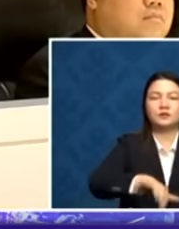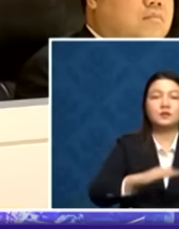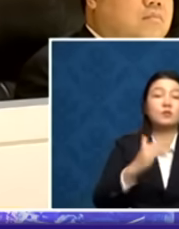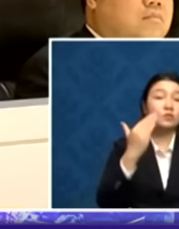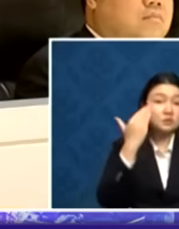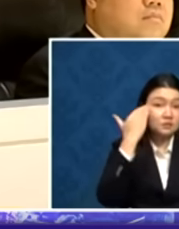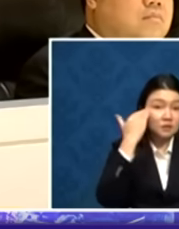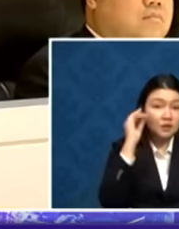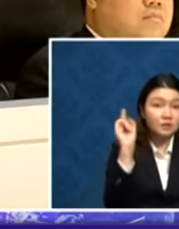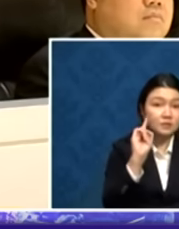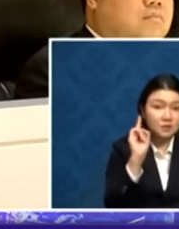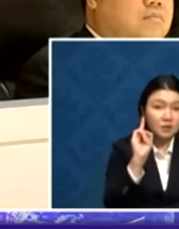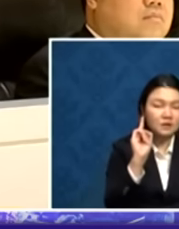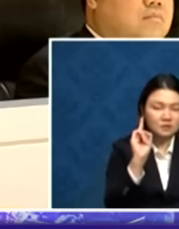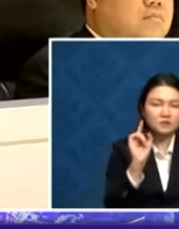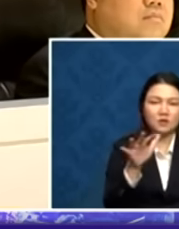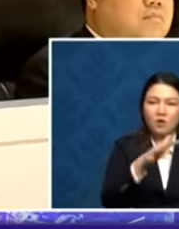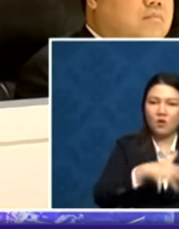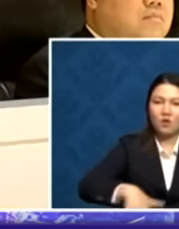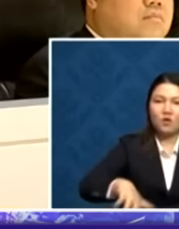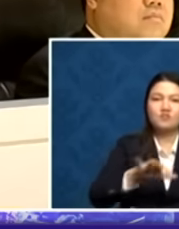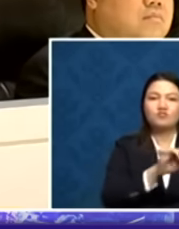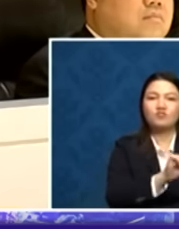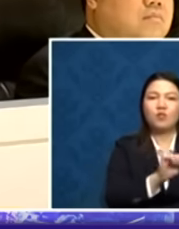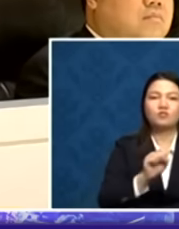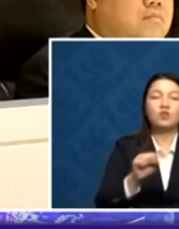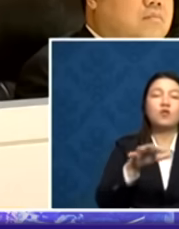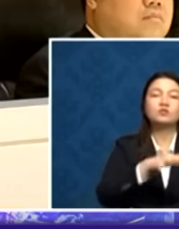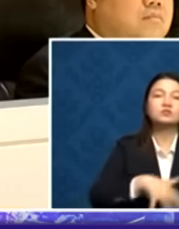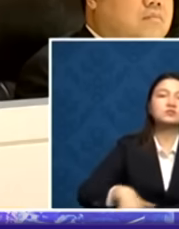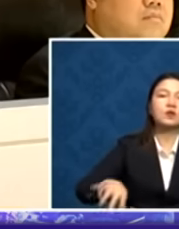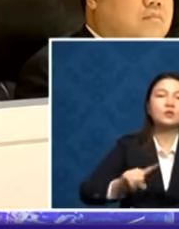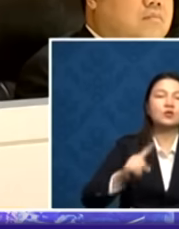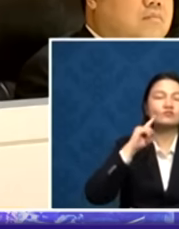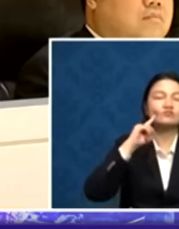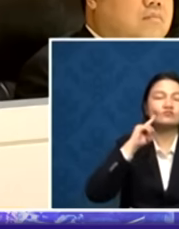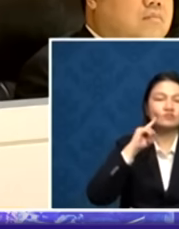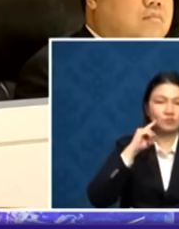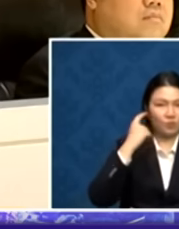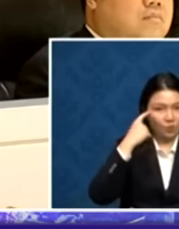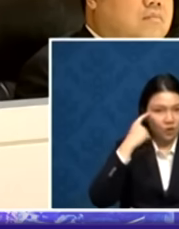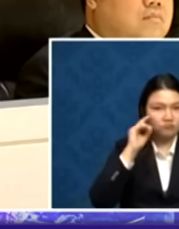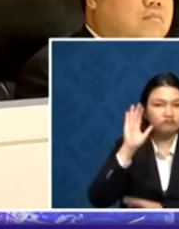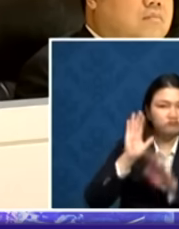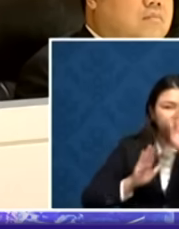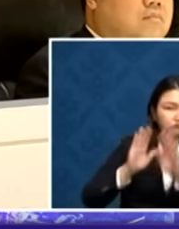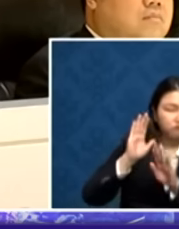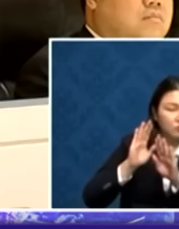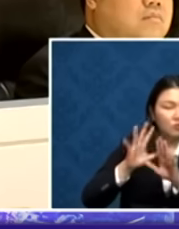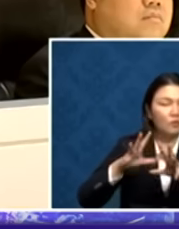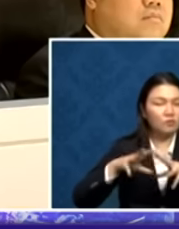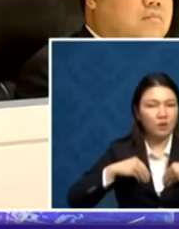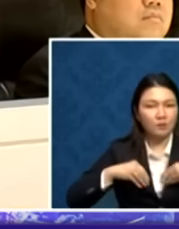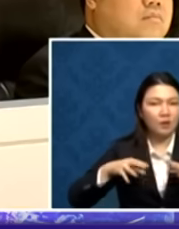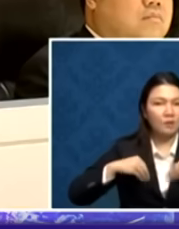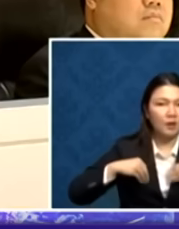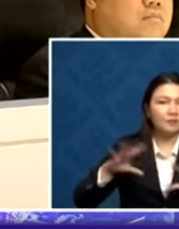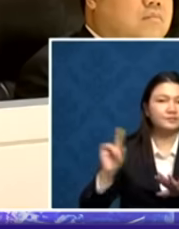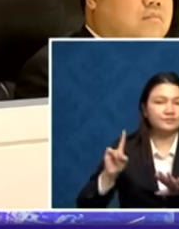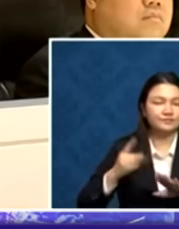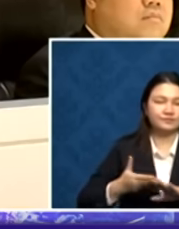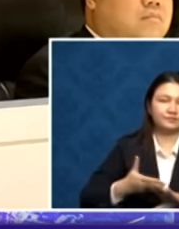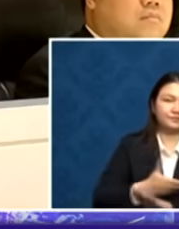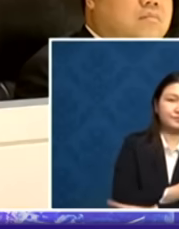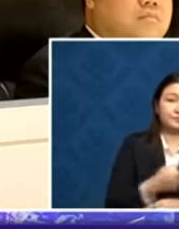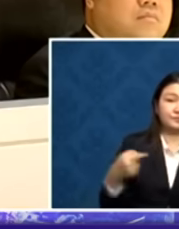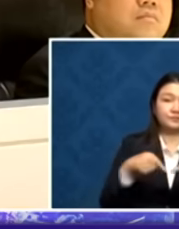การคลังอย่างหนักเพราะอะไรกฎหมายกำหนดไว้ว่าเมื่อคุณมีหนี้สาธารณะในการจัดทำงบประมาณแต่ละปีนั้นคุณ